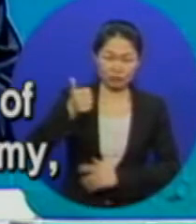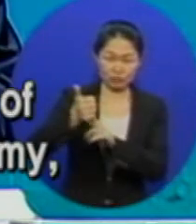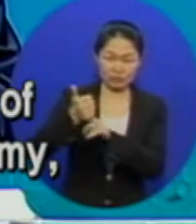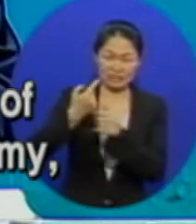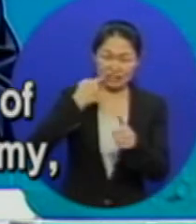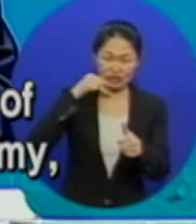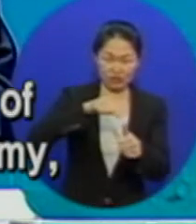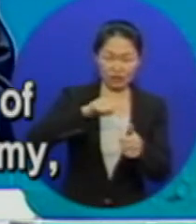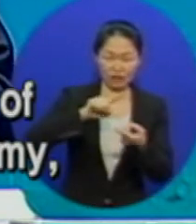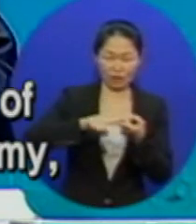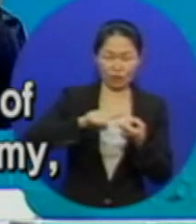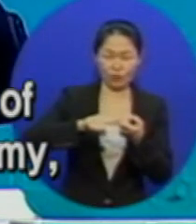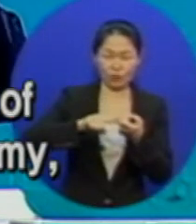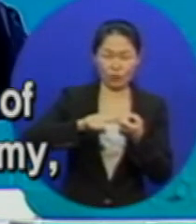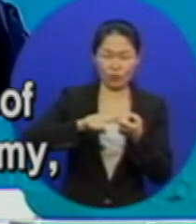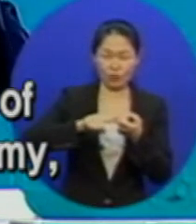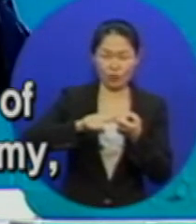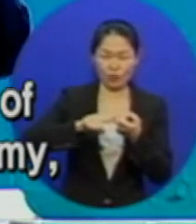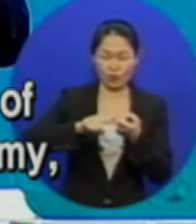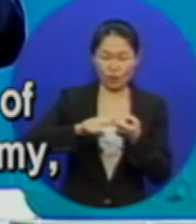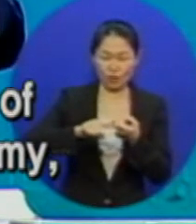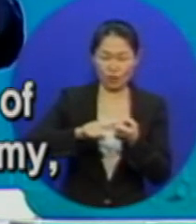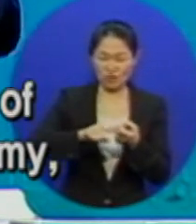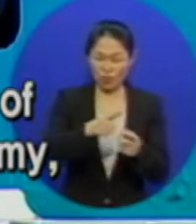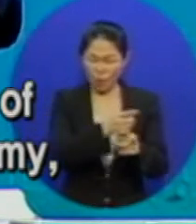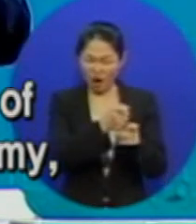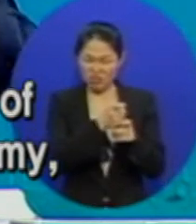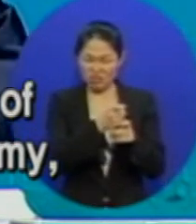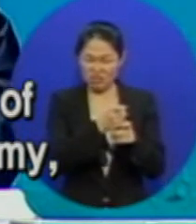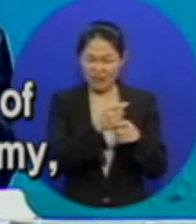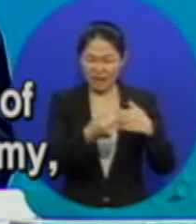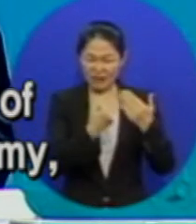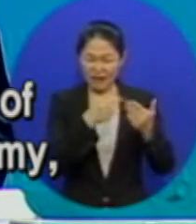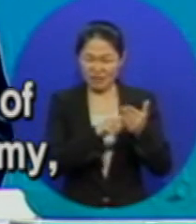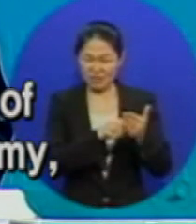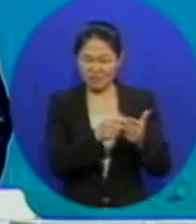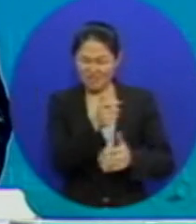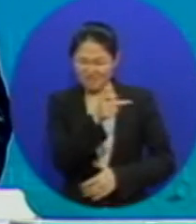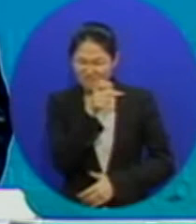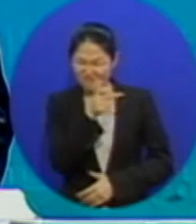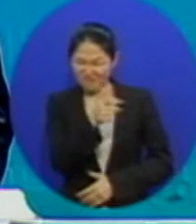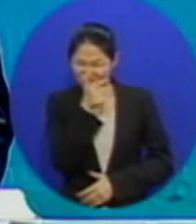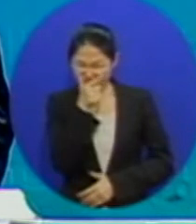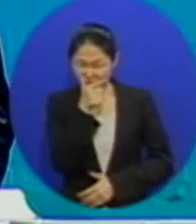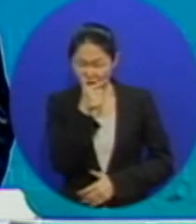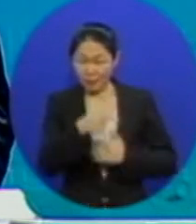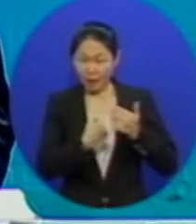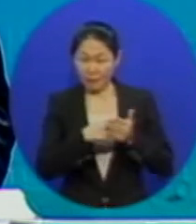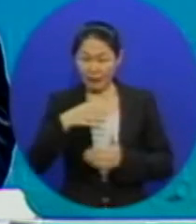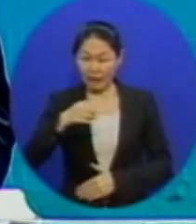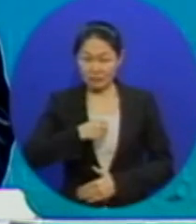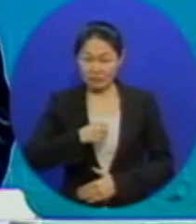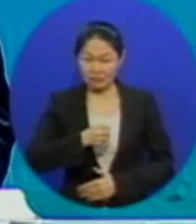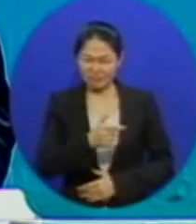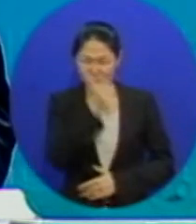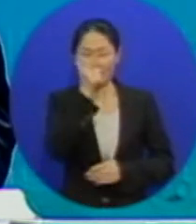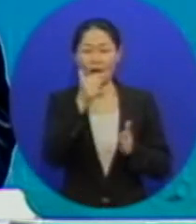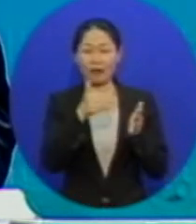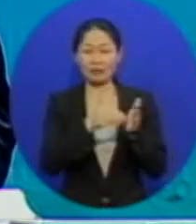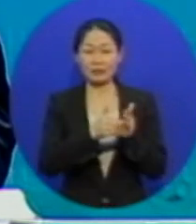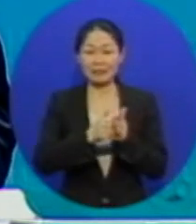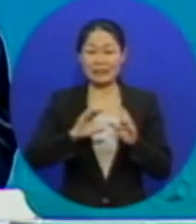대로 이 원수의 가슴에 총구를 들이대는 그런 마음으로 써왔던 2 재계 신기록이